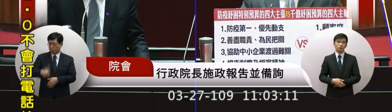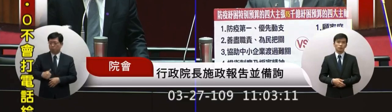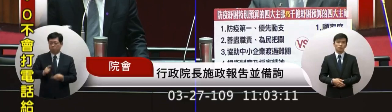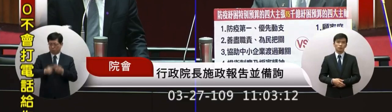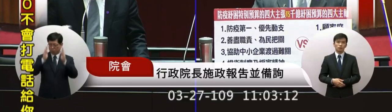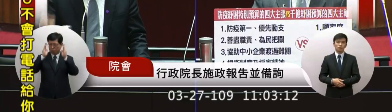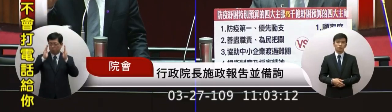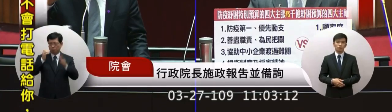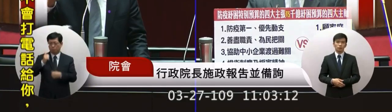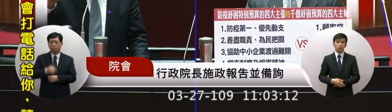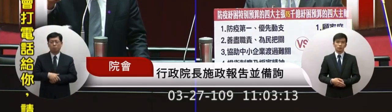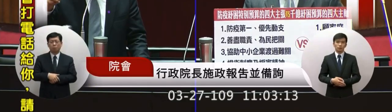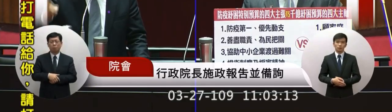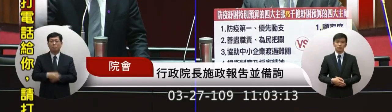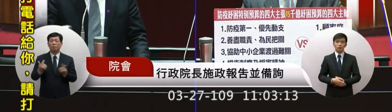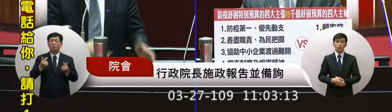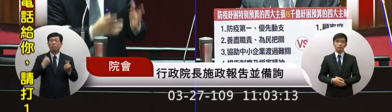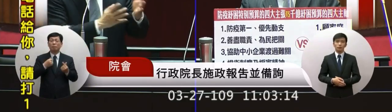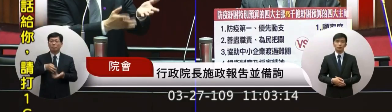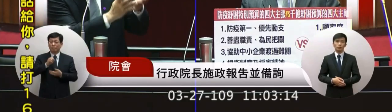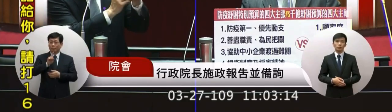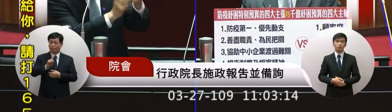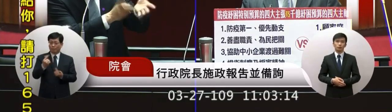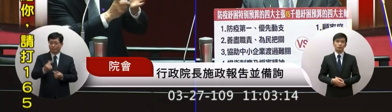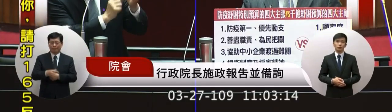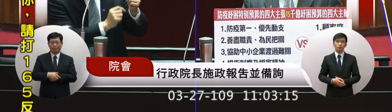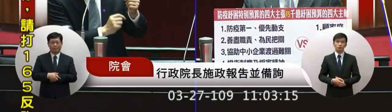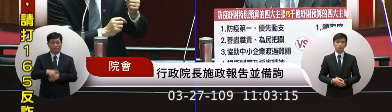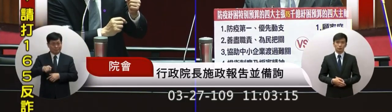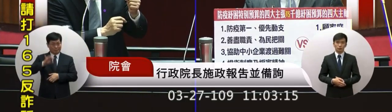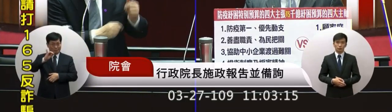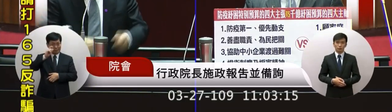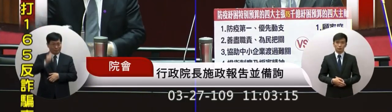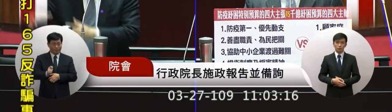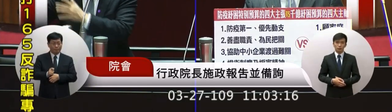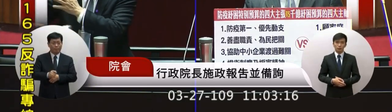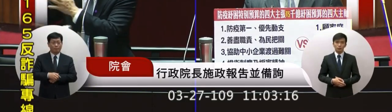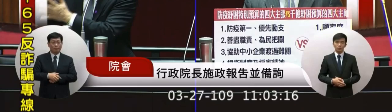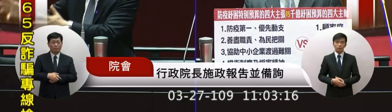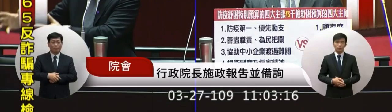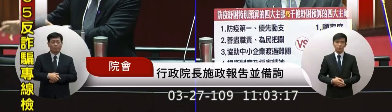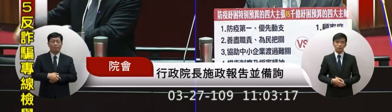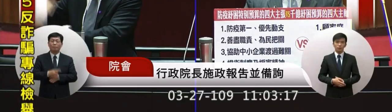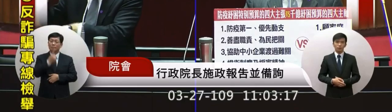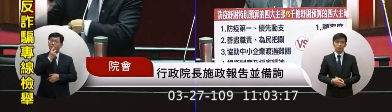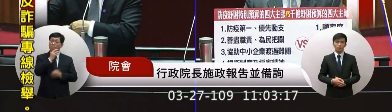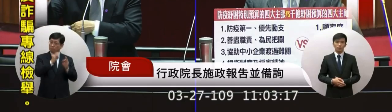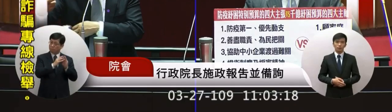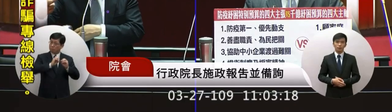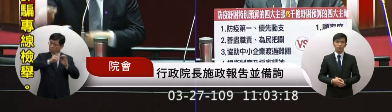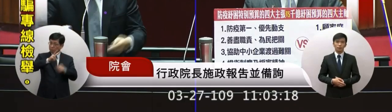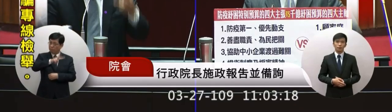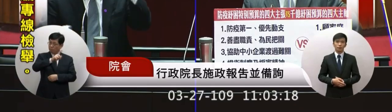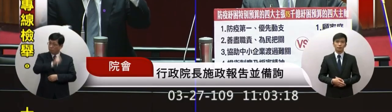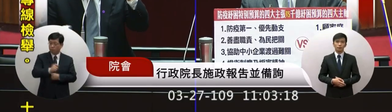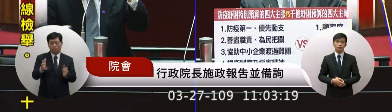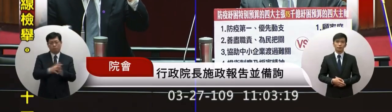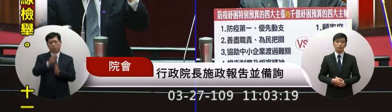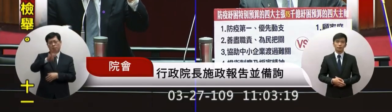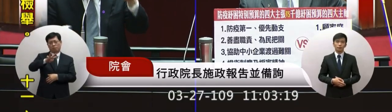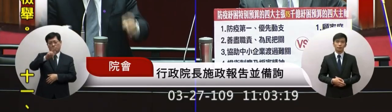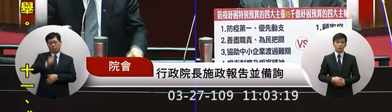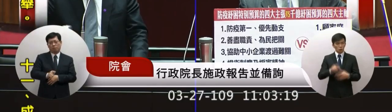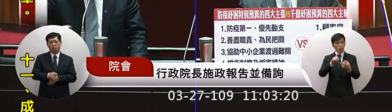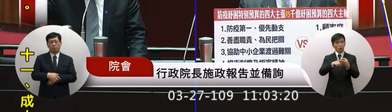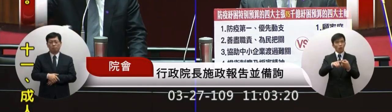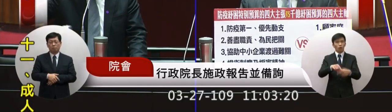够认真啦。唔免讲别行，就跟他讲，这个1000亿啦。啊，中央银行佫宣布了2000亿，安尼就3000亿。